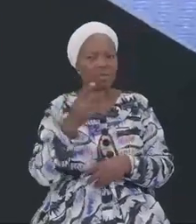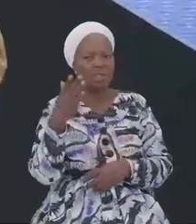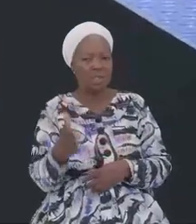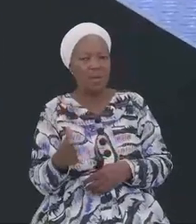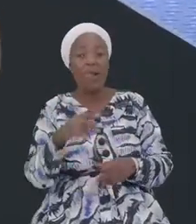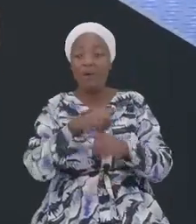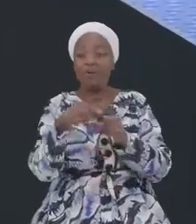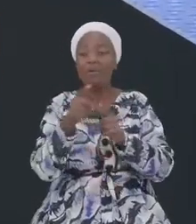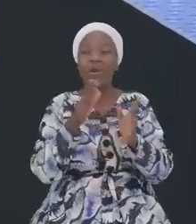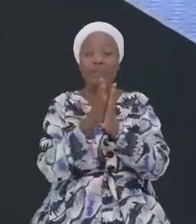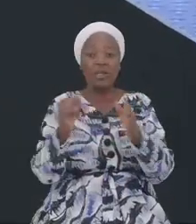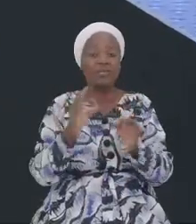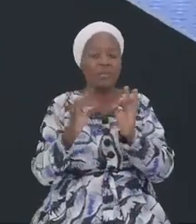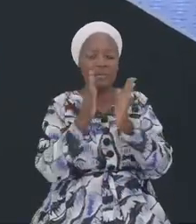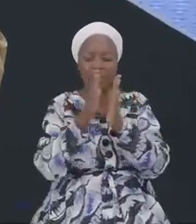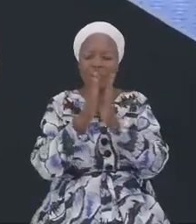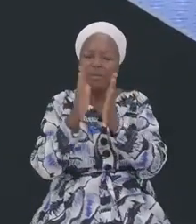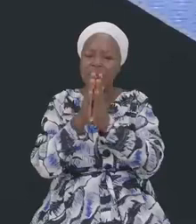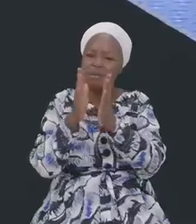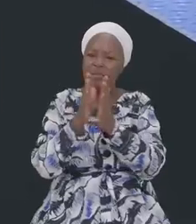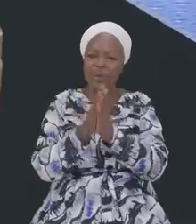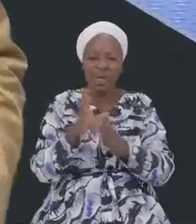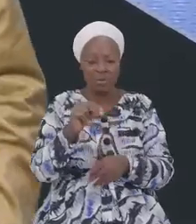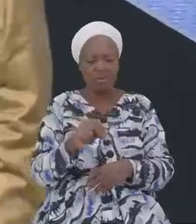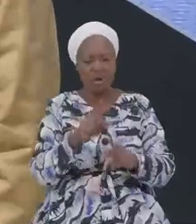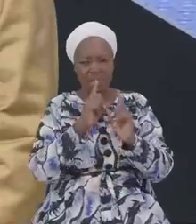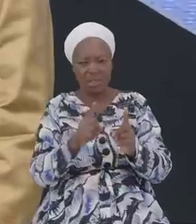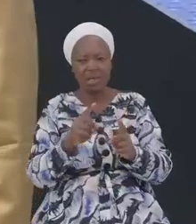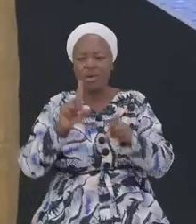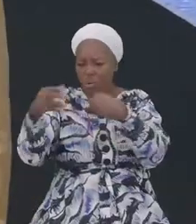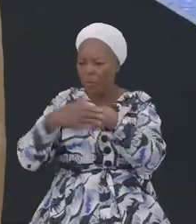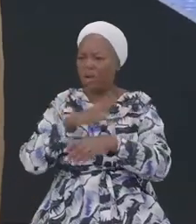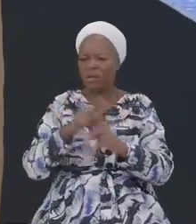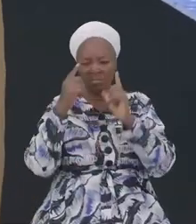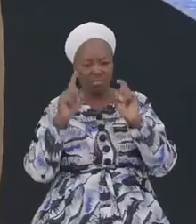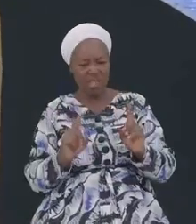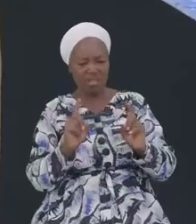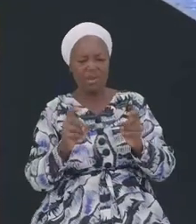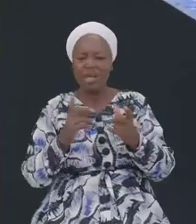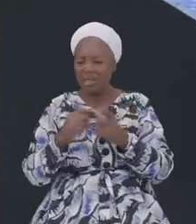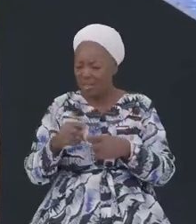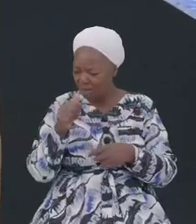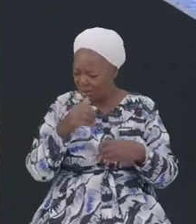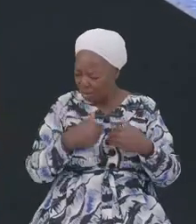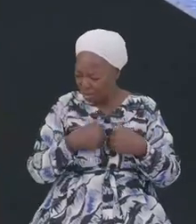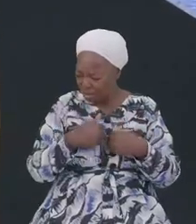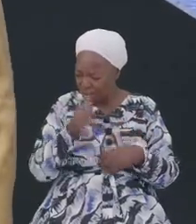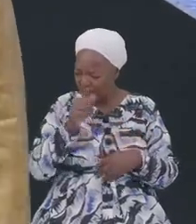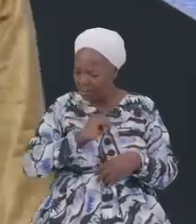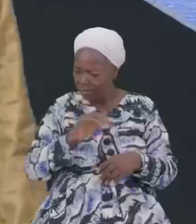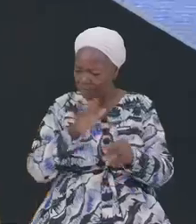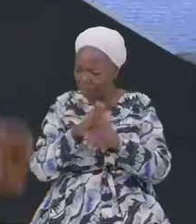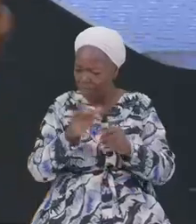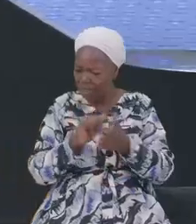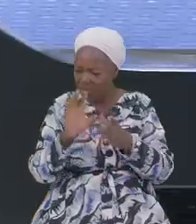présente. Lorsque vous priez, si vous priez, vous priez, vous priez, et qu'il n'y a pas d'exaucement, allez vérifier. Est-ce que je suis en train de mettre la condition? Je suis